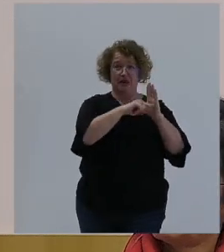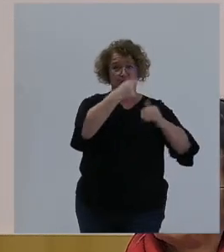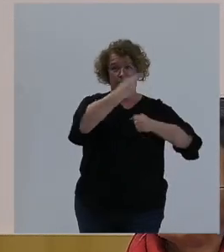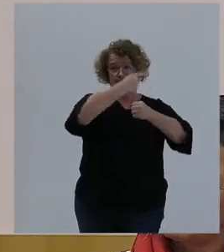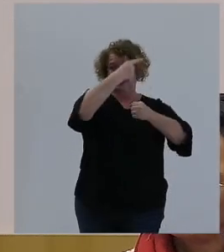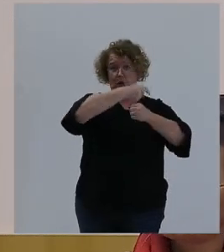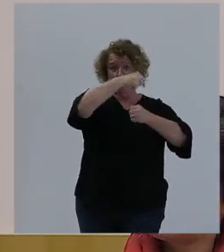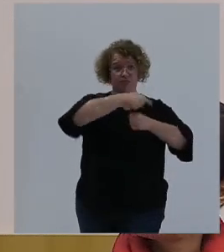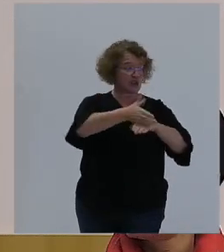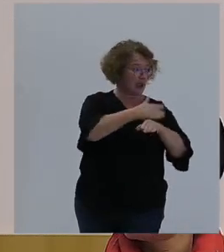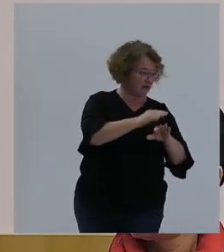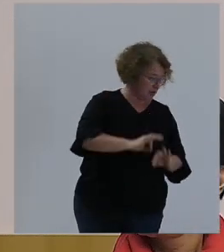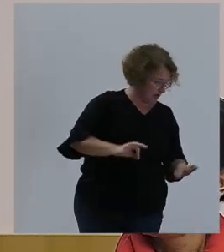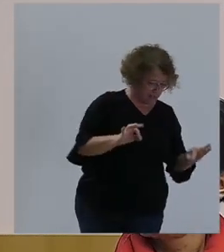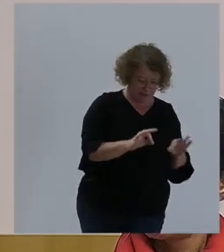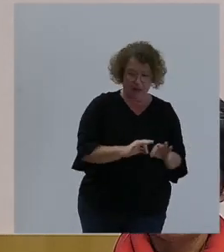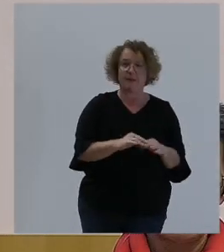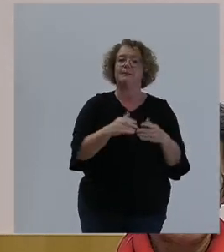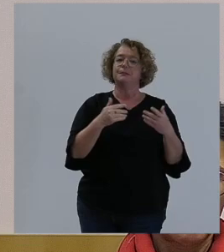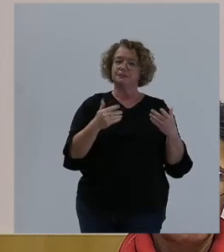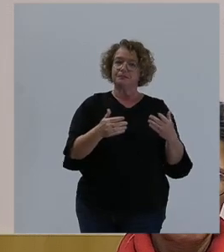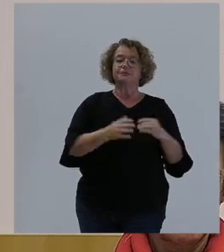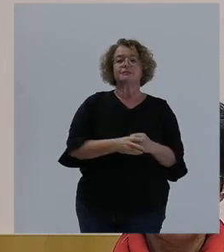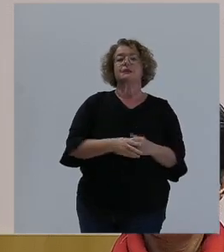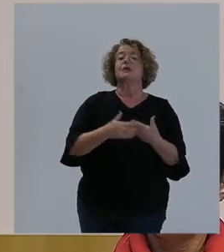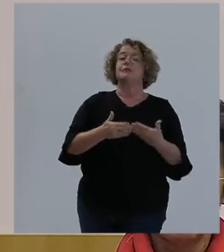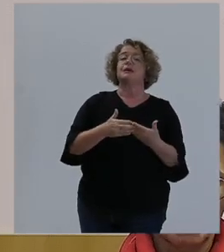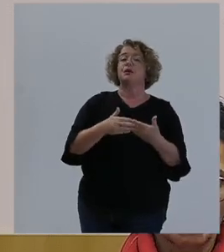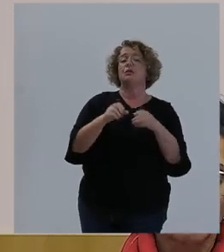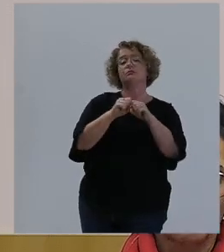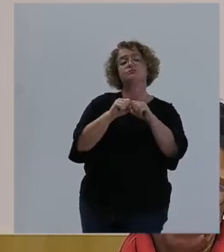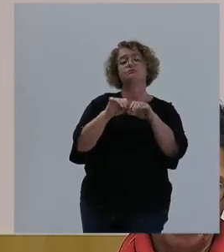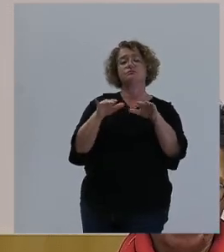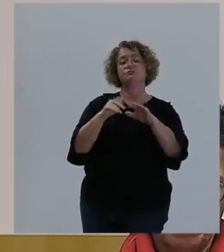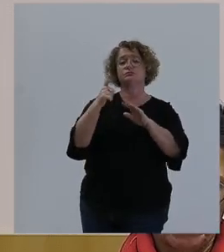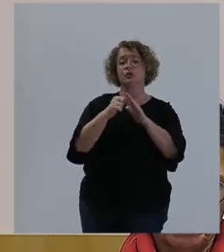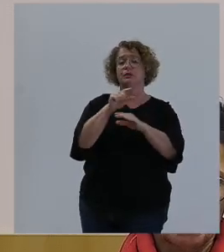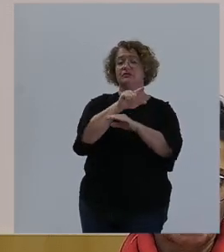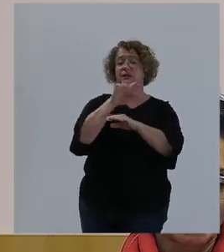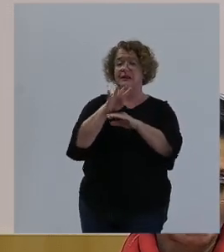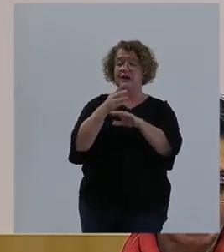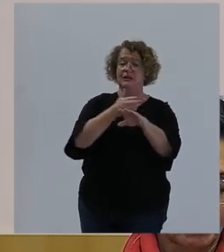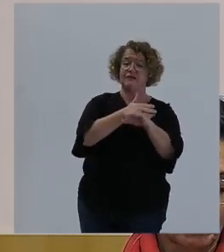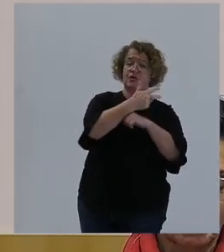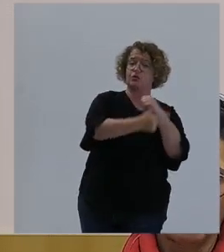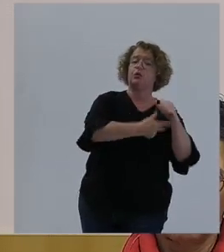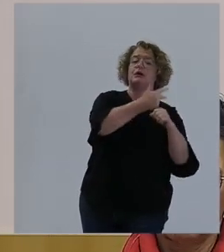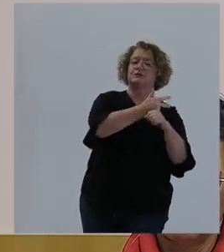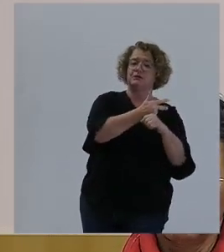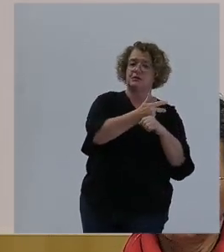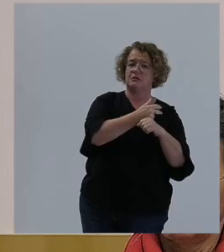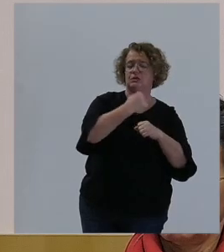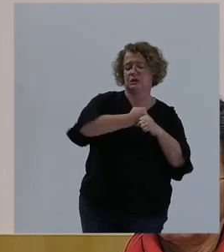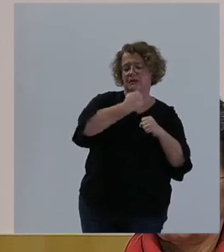c'est un travail qui n'existait pas dans notre établissement. Il sera publié, il sera mis en œuvre en 2024, après 3 années de